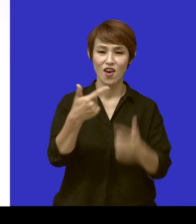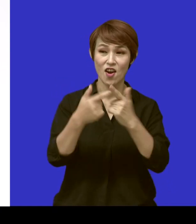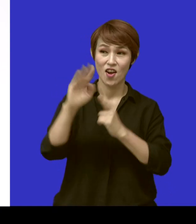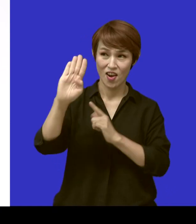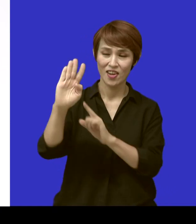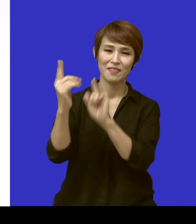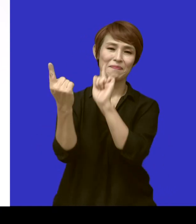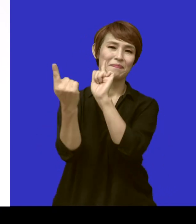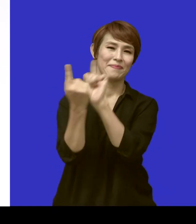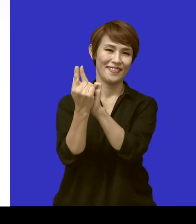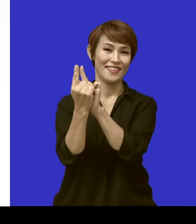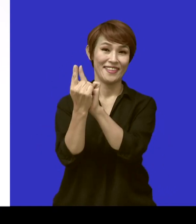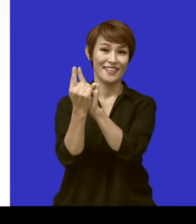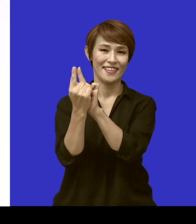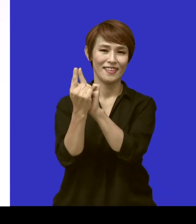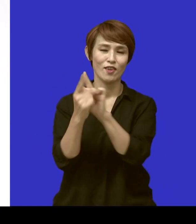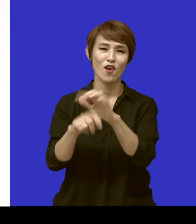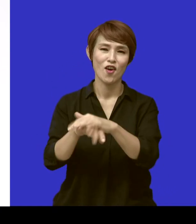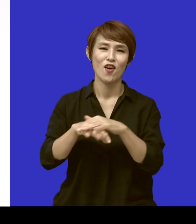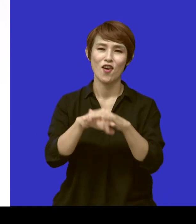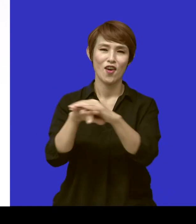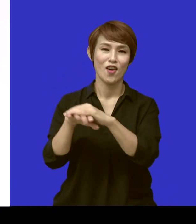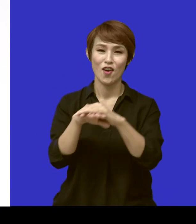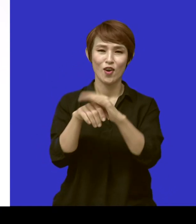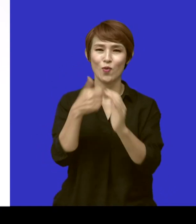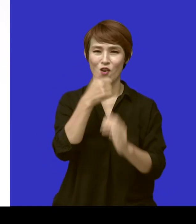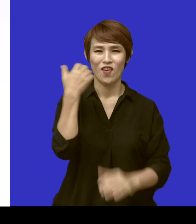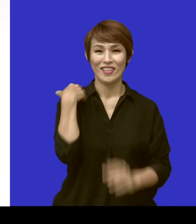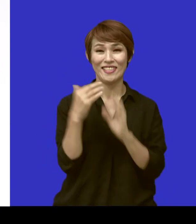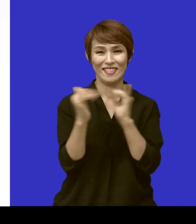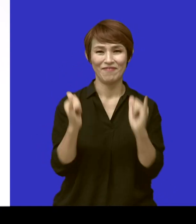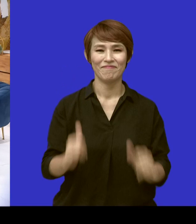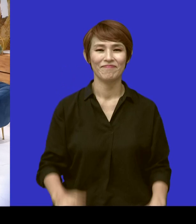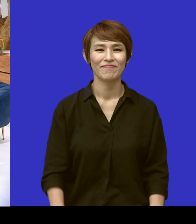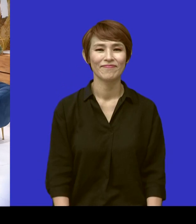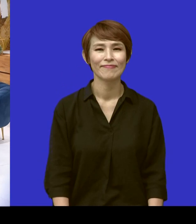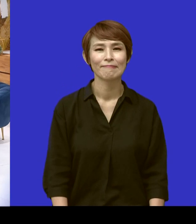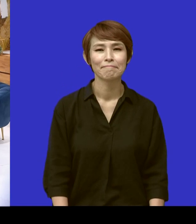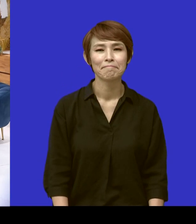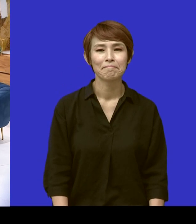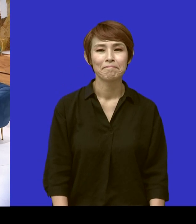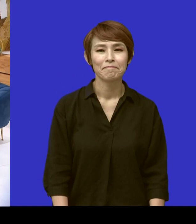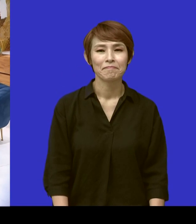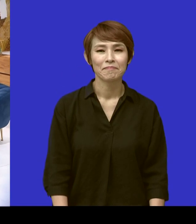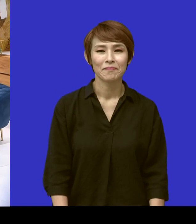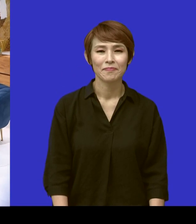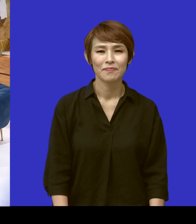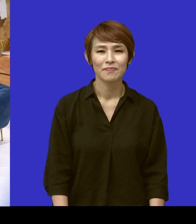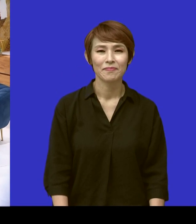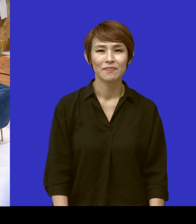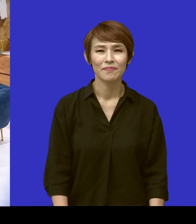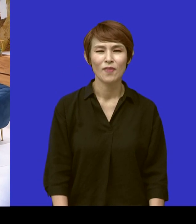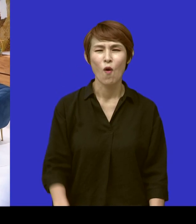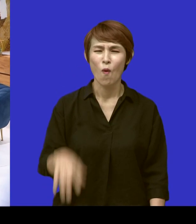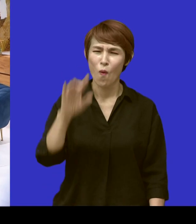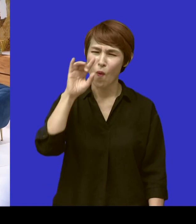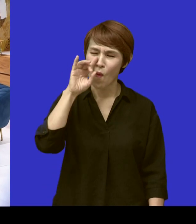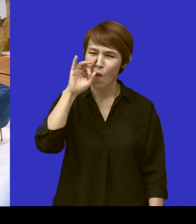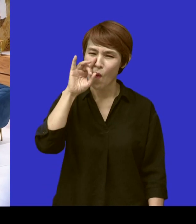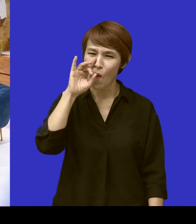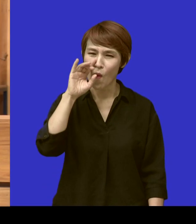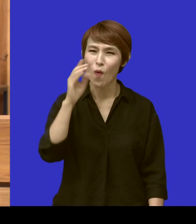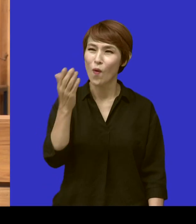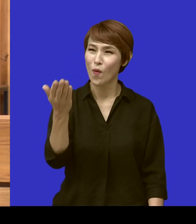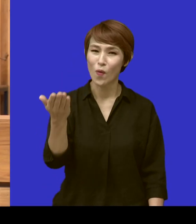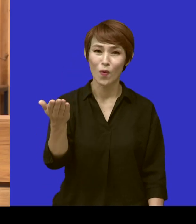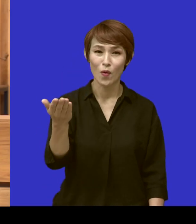만나서 네. 촉수화를 하고 있는 사람입니다. 그렇군요. 네. 아, 정말 궁금했어요. 어떤 분이 나오실지 네.